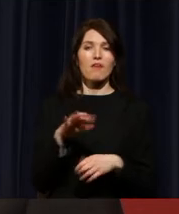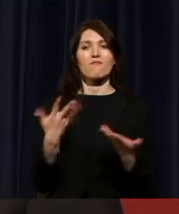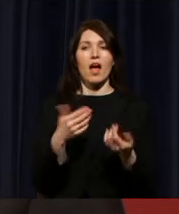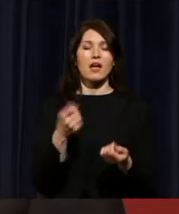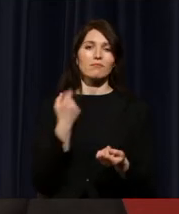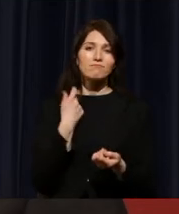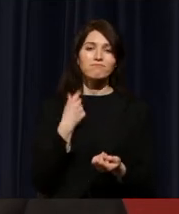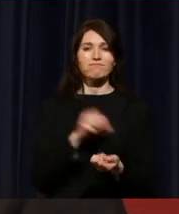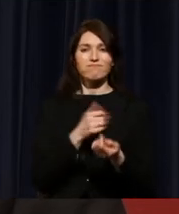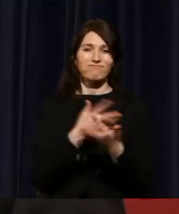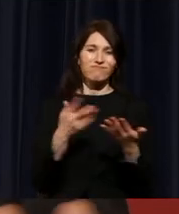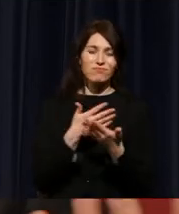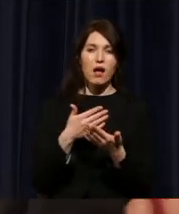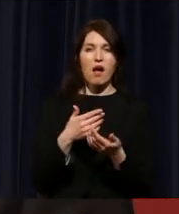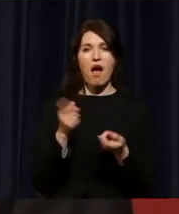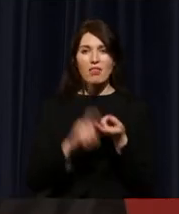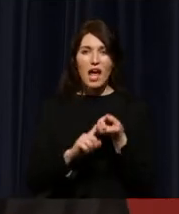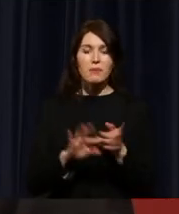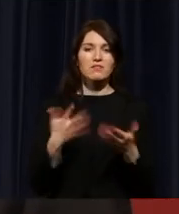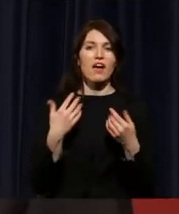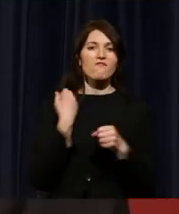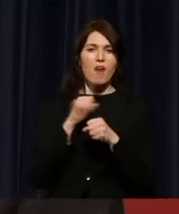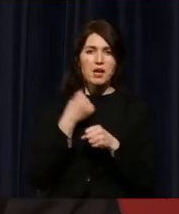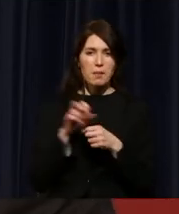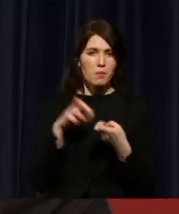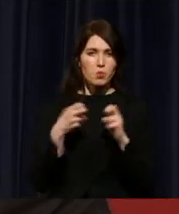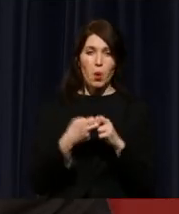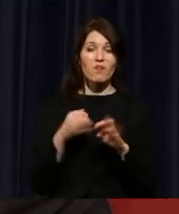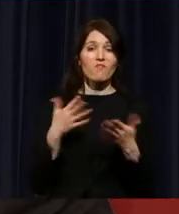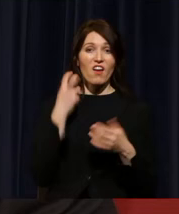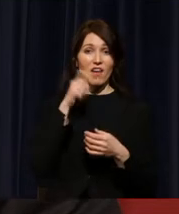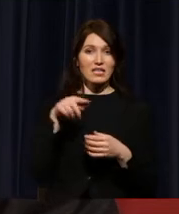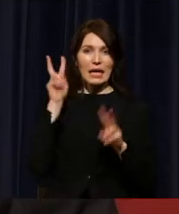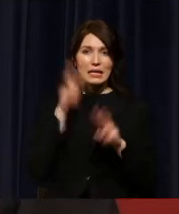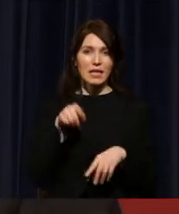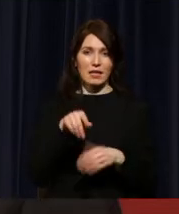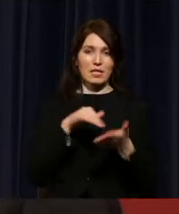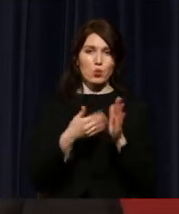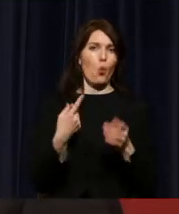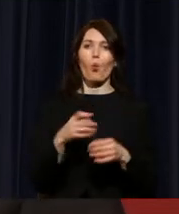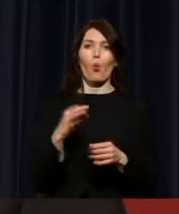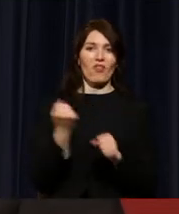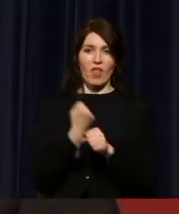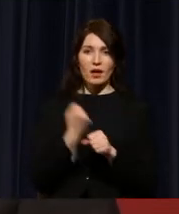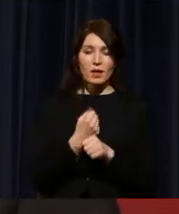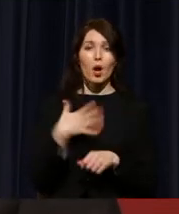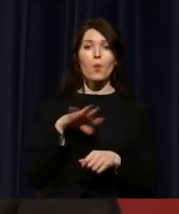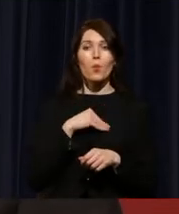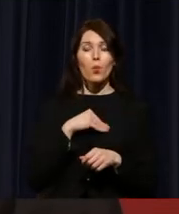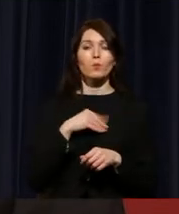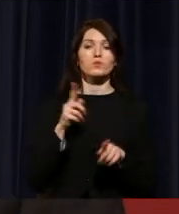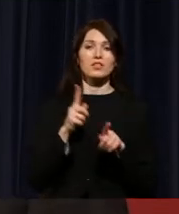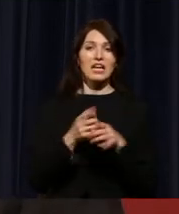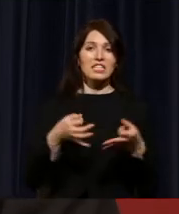problēmas, vardarbības problēmas vai arī vienkārši, ka vecāki nezin, ko noteiktā situācijā darīt. Mūsu atskaites punkts ir zināmā mērā arī